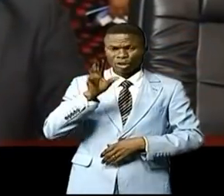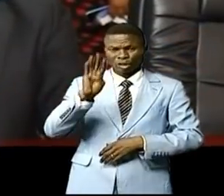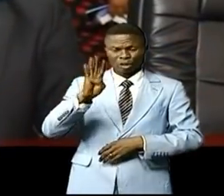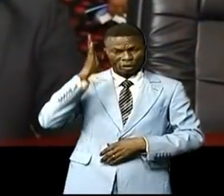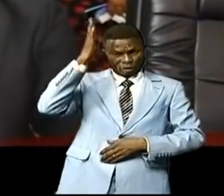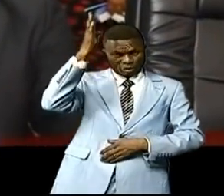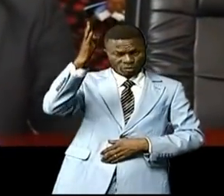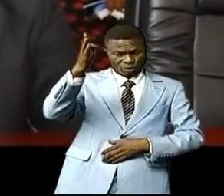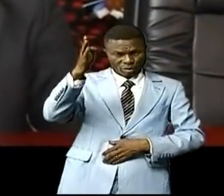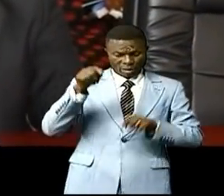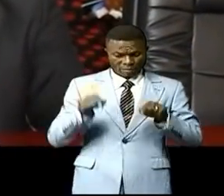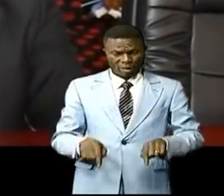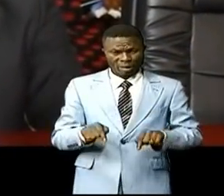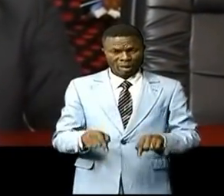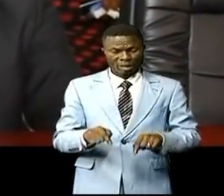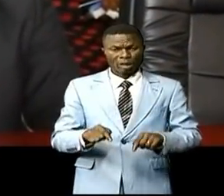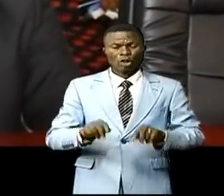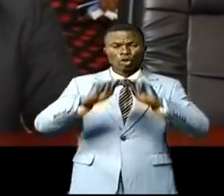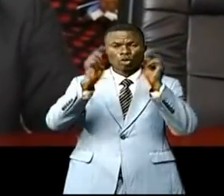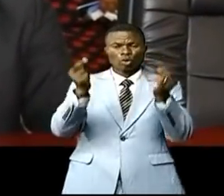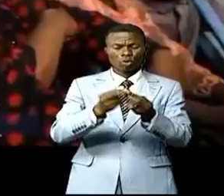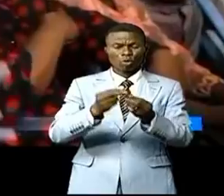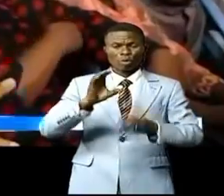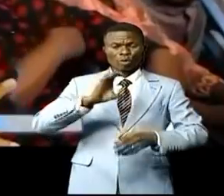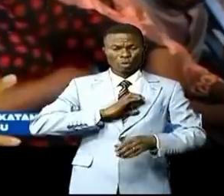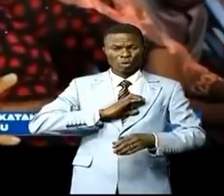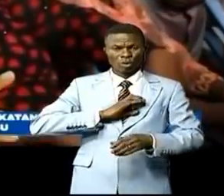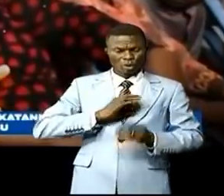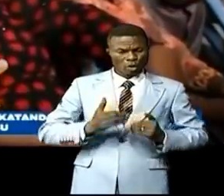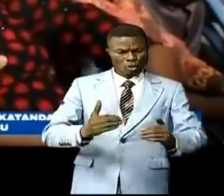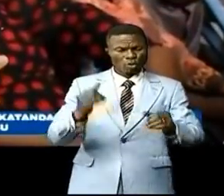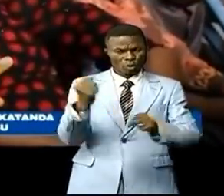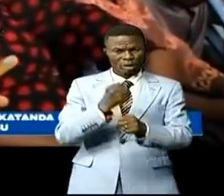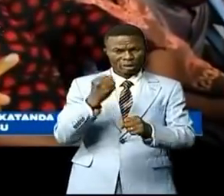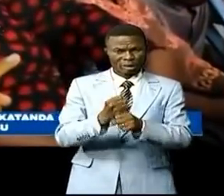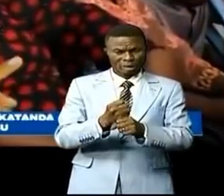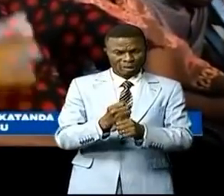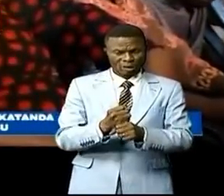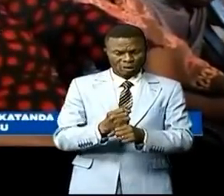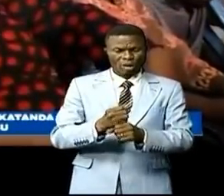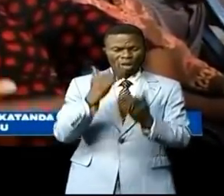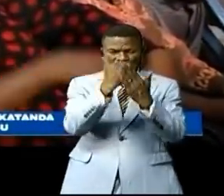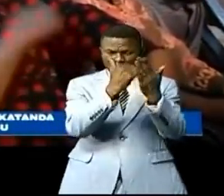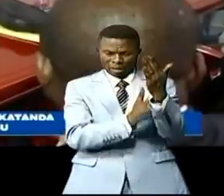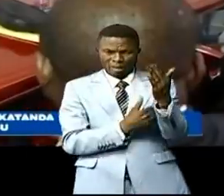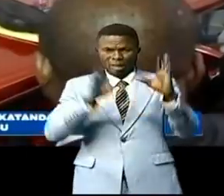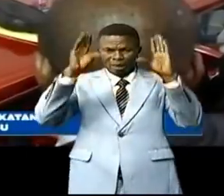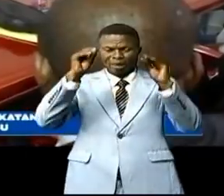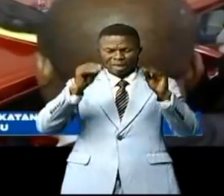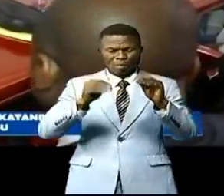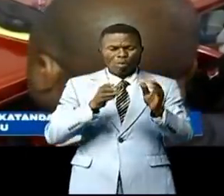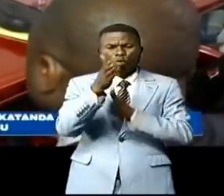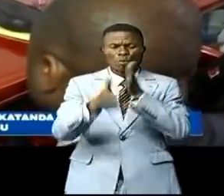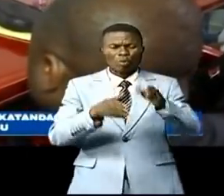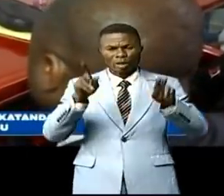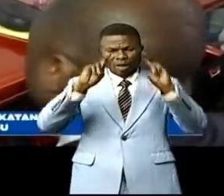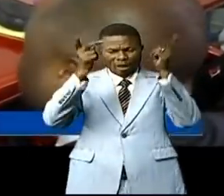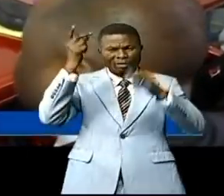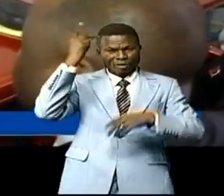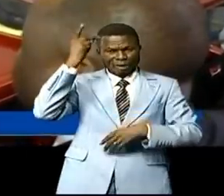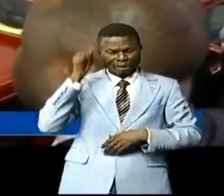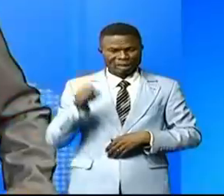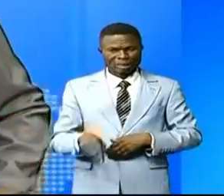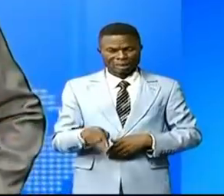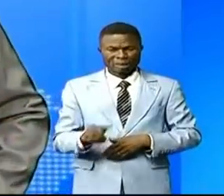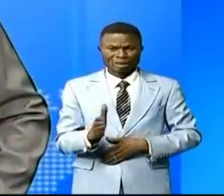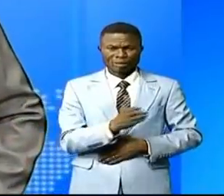prochain. Pendant ce temps, la brigade d'Hydro Task Force poursuit sa mission d'identification des dépôts clandestins à Kinshasa, la capitale